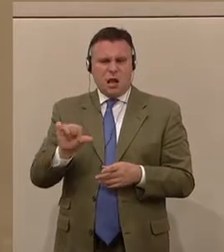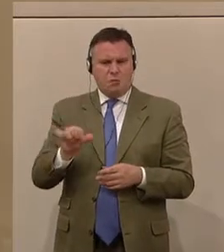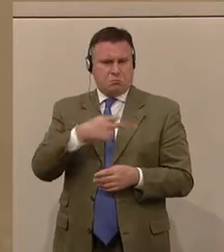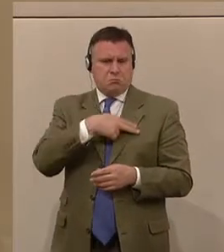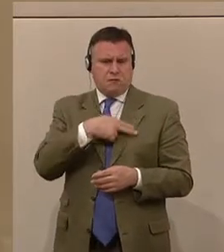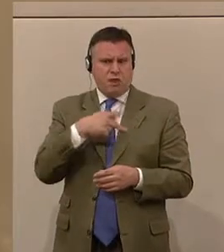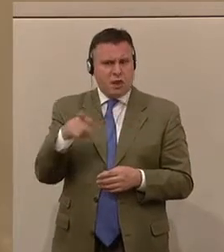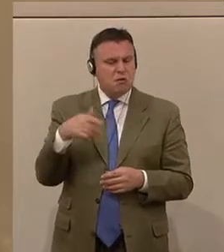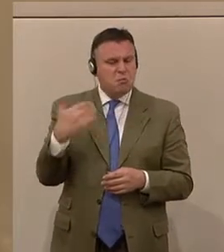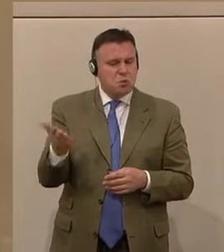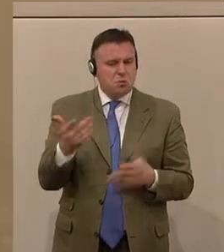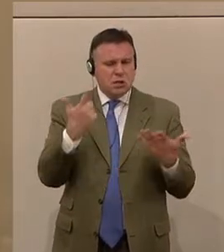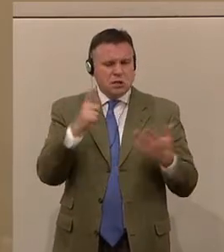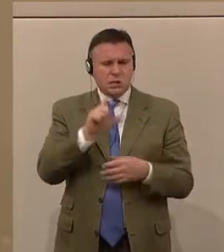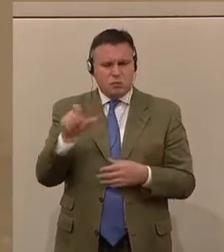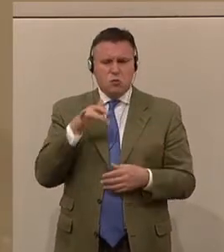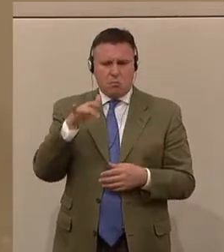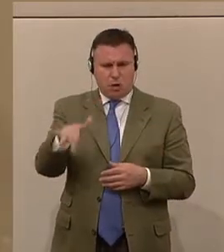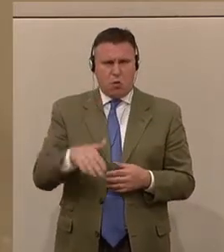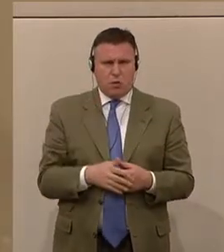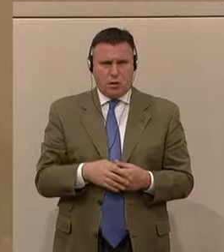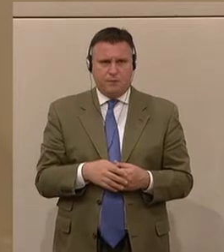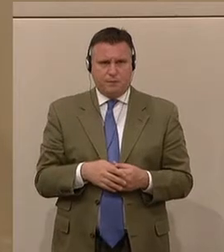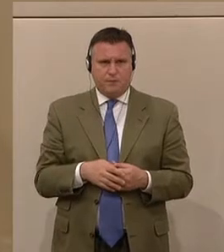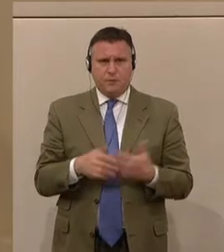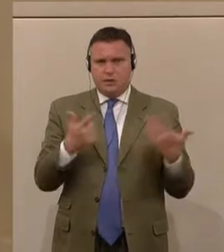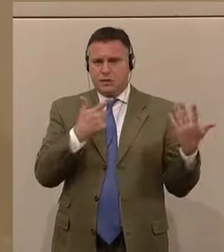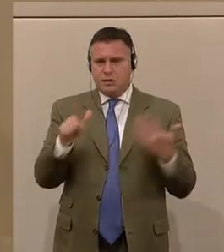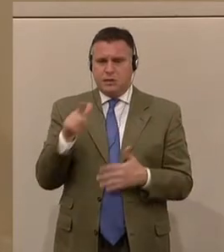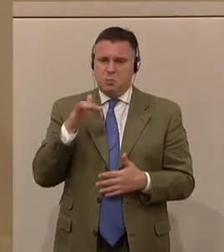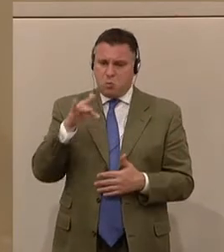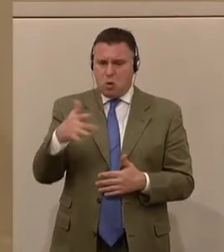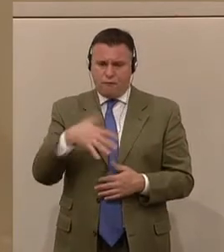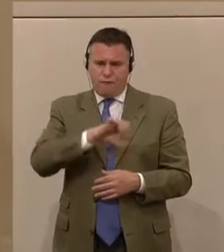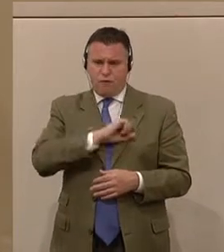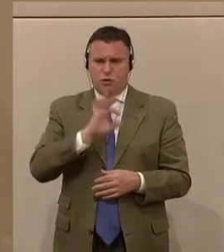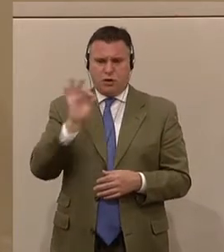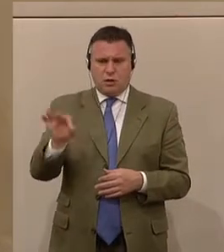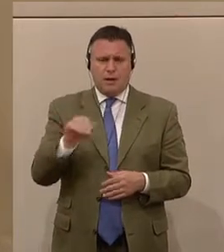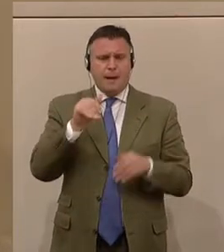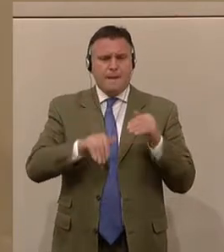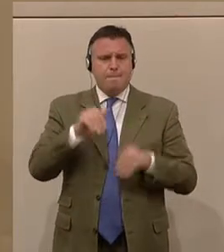kostet ungefähr 700 Millionen, eine 700-Millionen-Begünstigung. Die